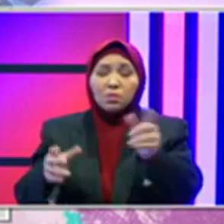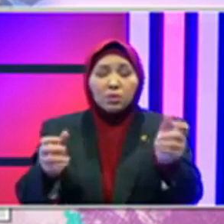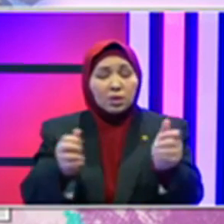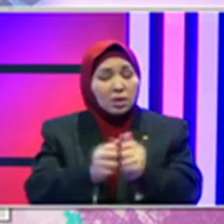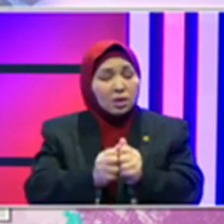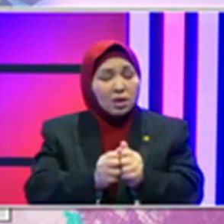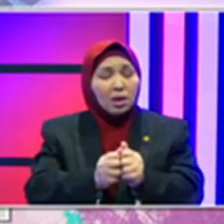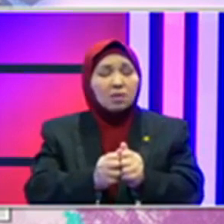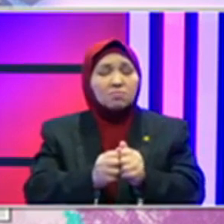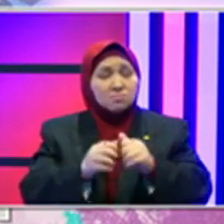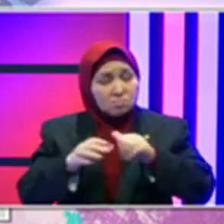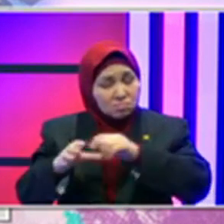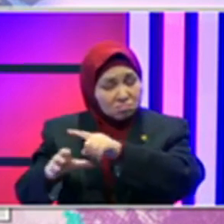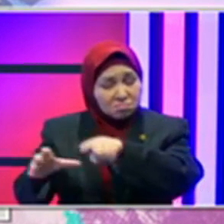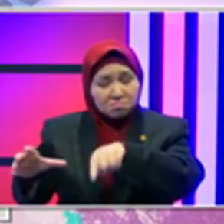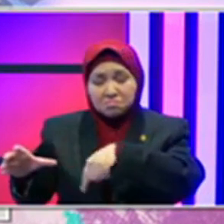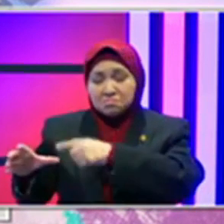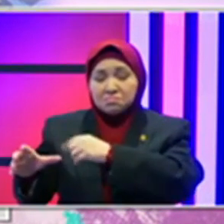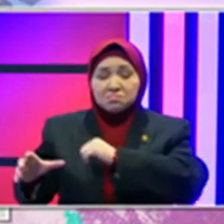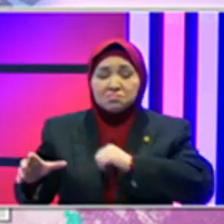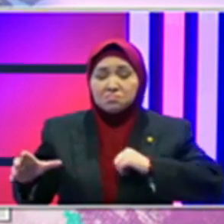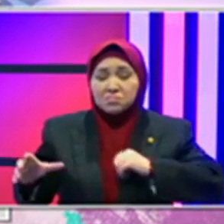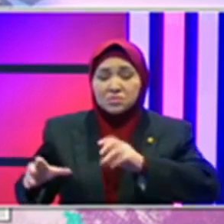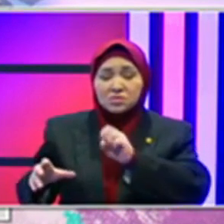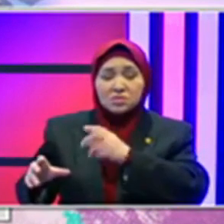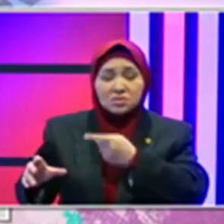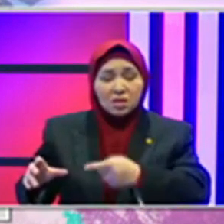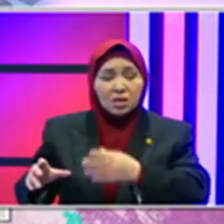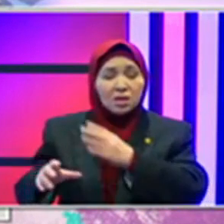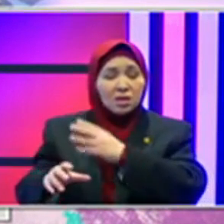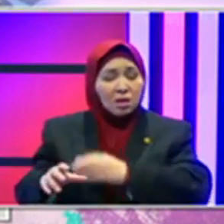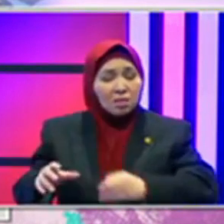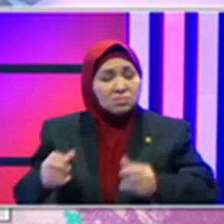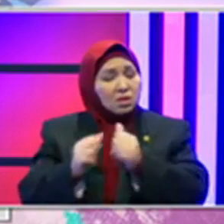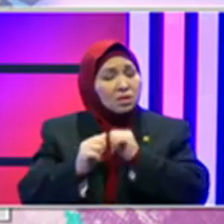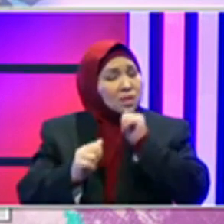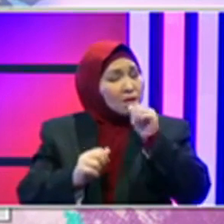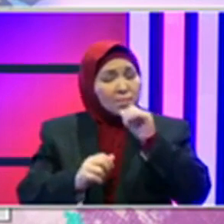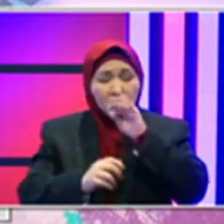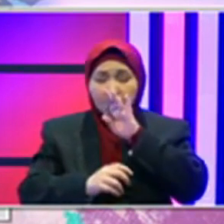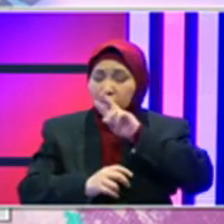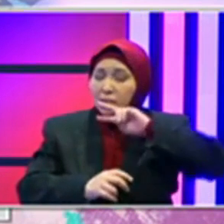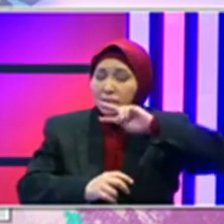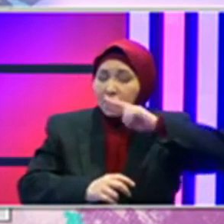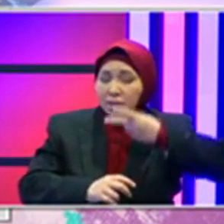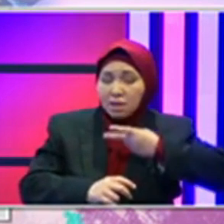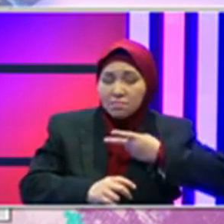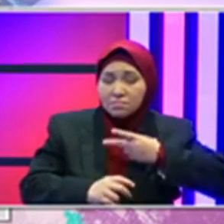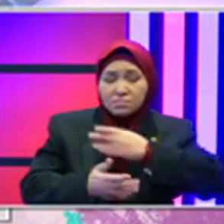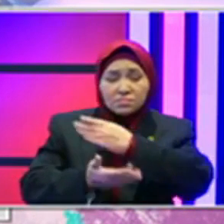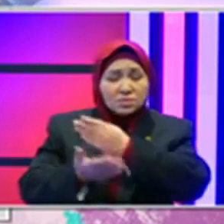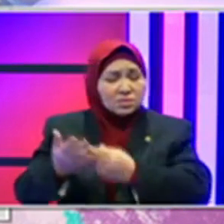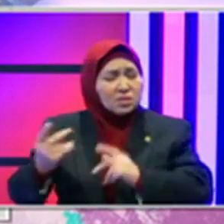لا نخلفه نحن ولا